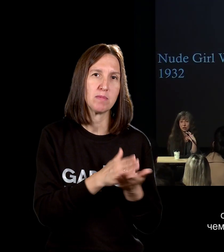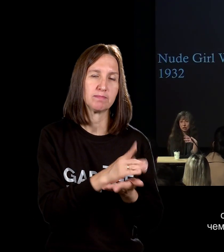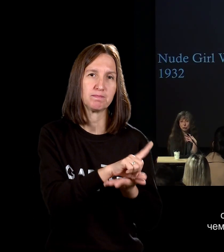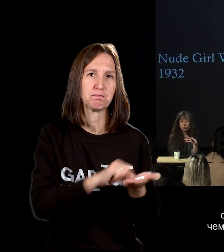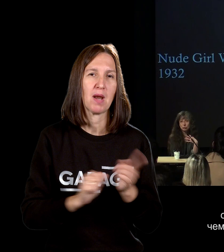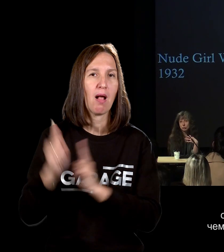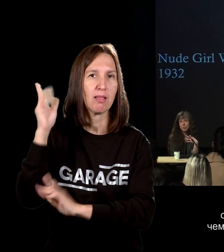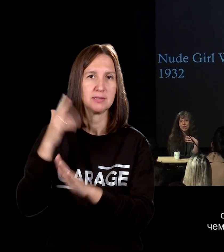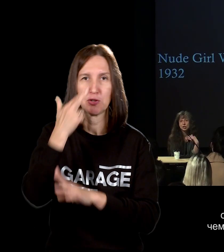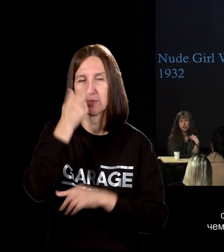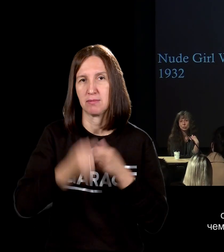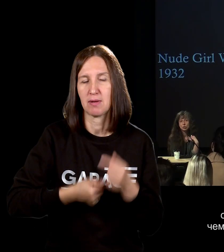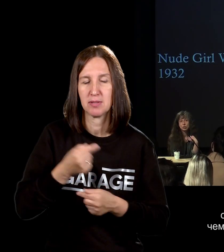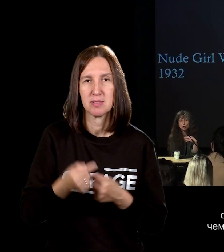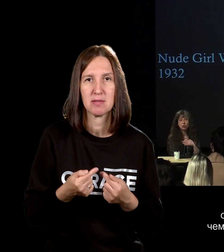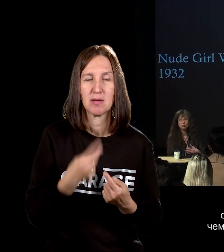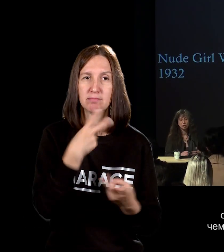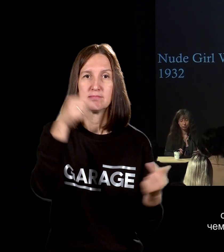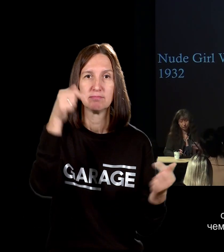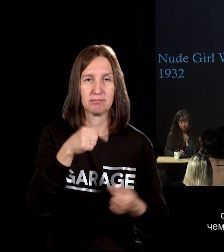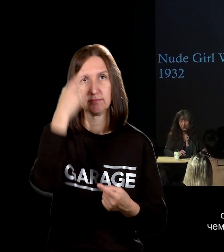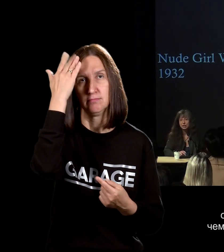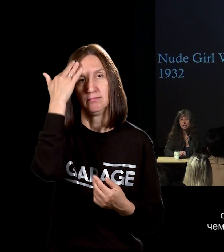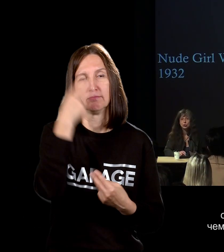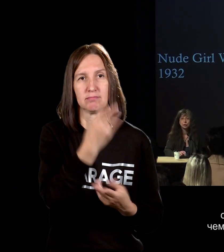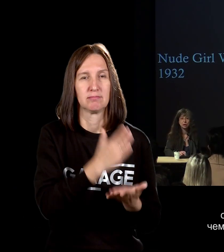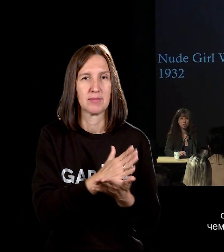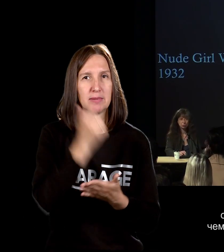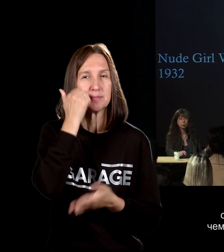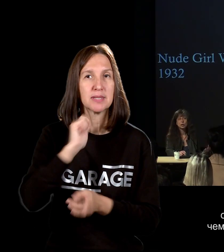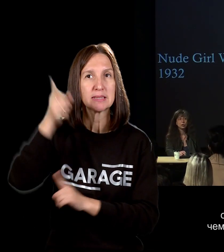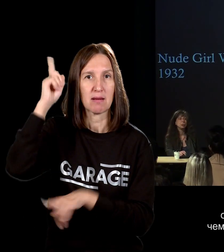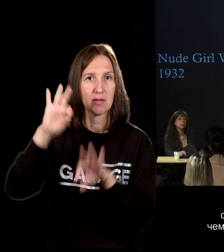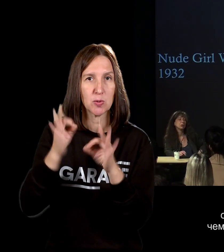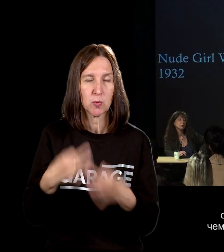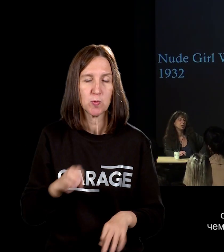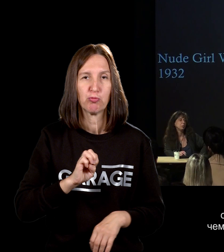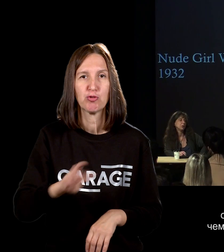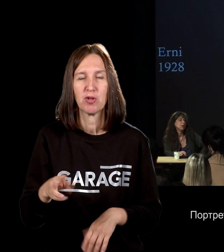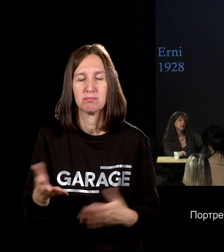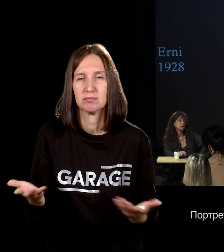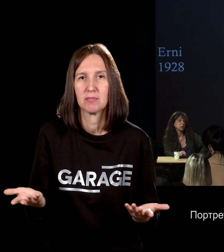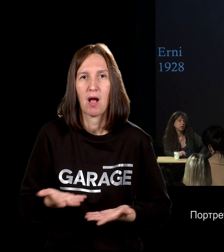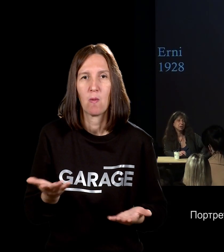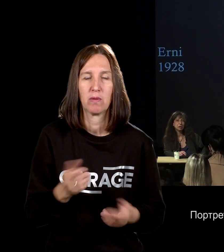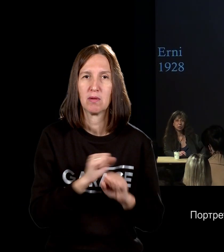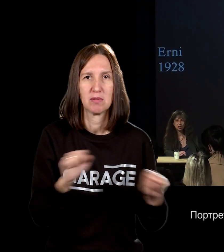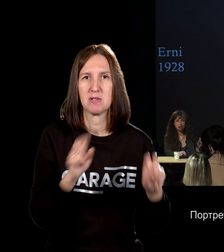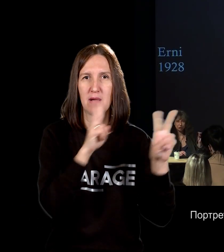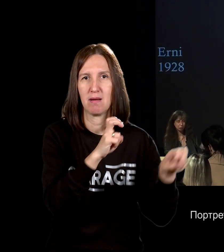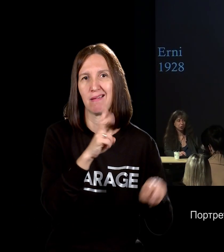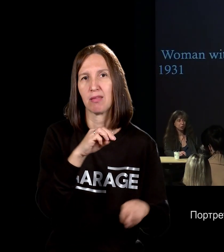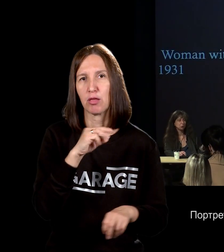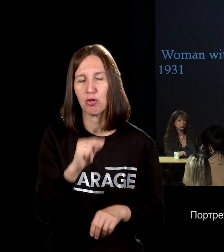отсылает к старинному искусству, чем к какой-либо там кичу и популярной культуре того времени. Это портреты,